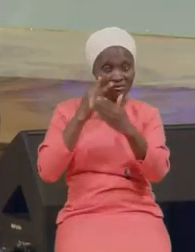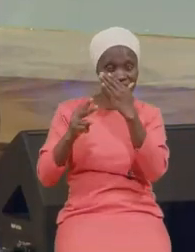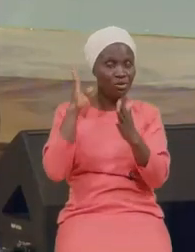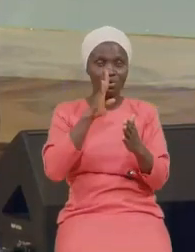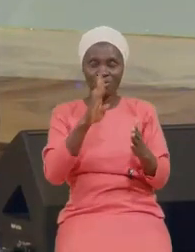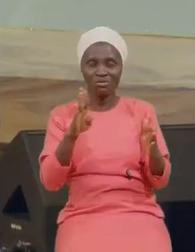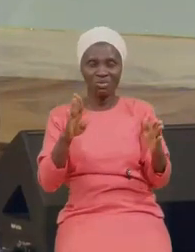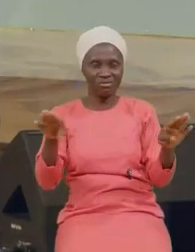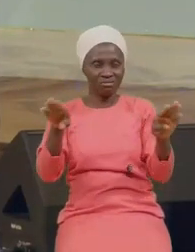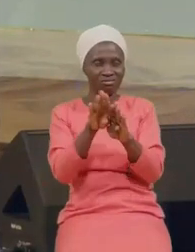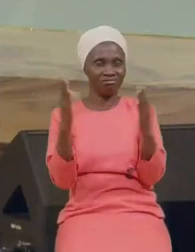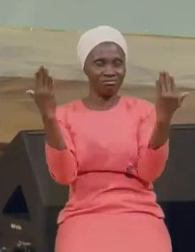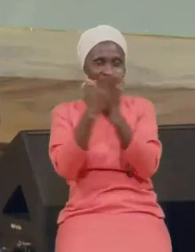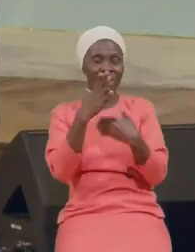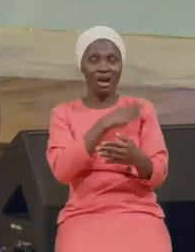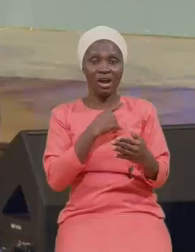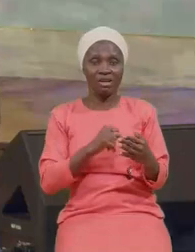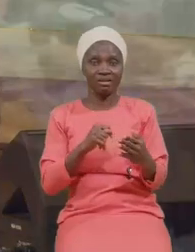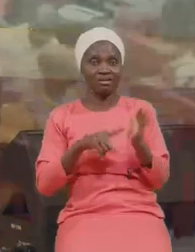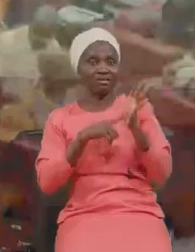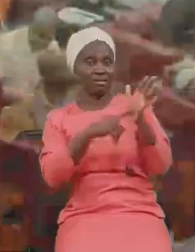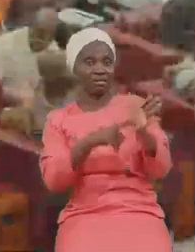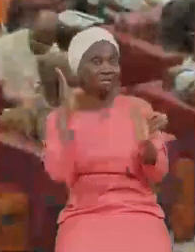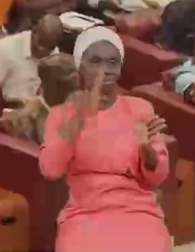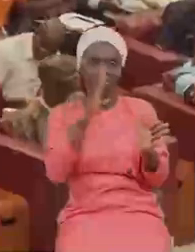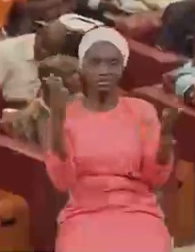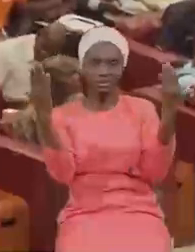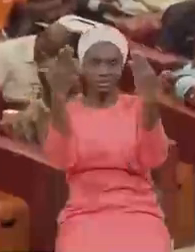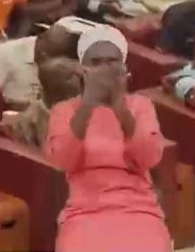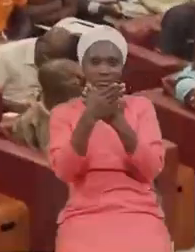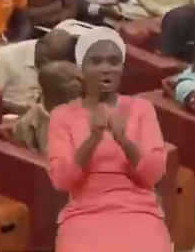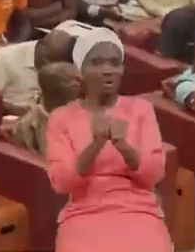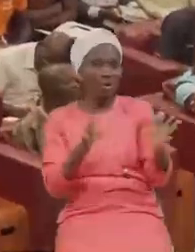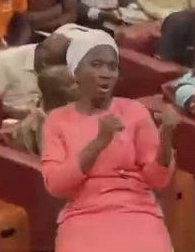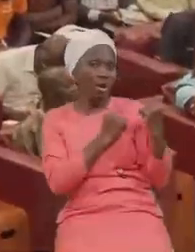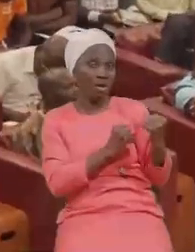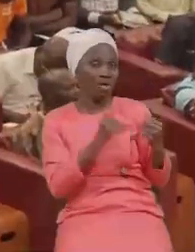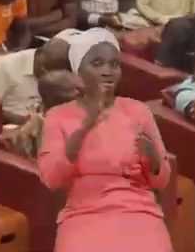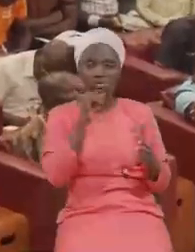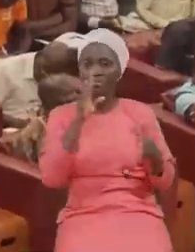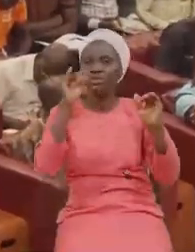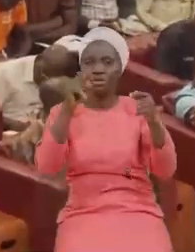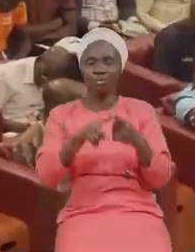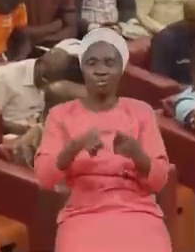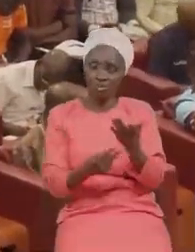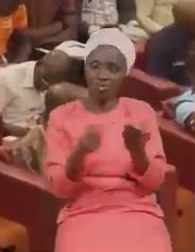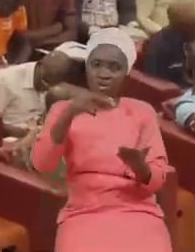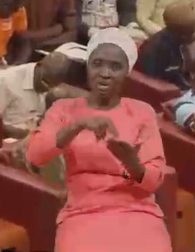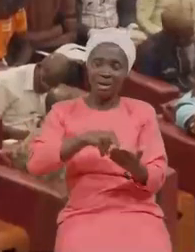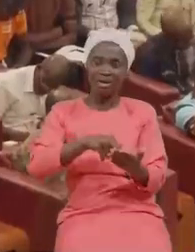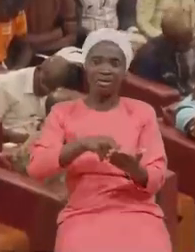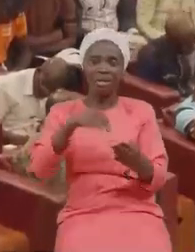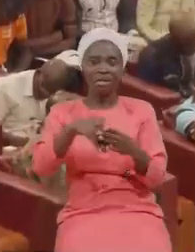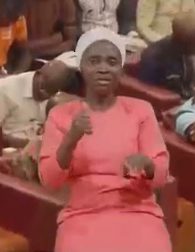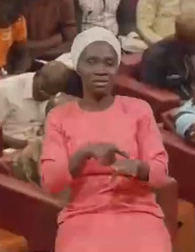sans le courage alors la vision et la révélation sur seront totalement ternies alors sans le courage